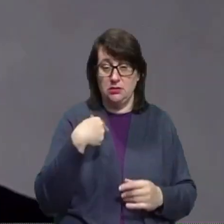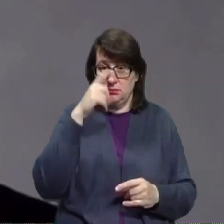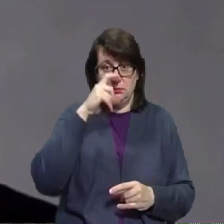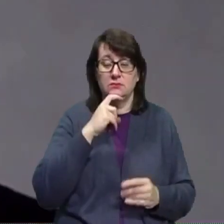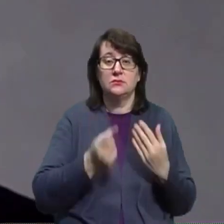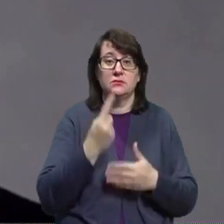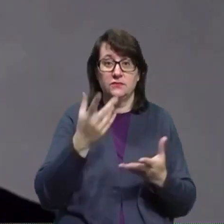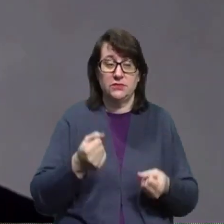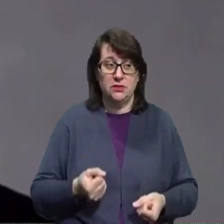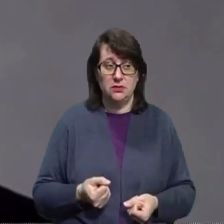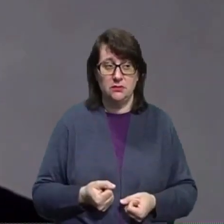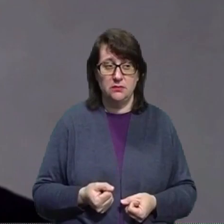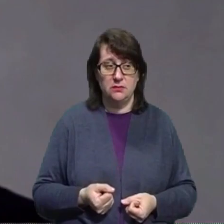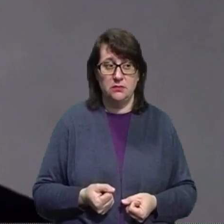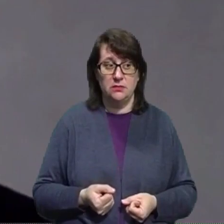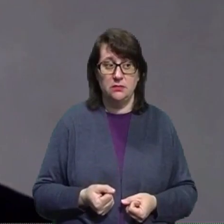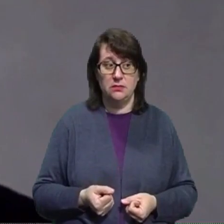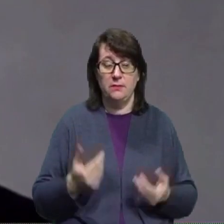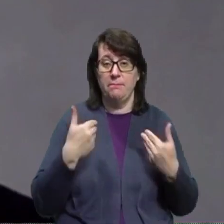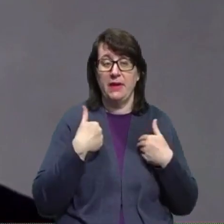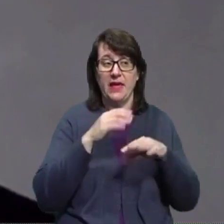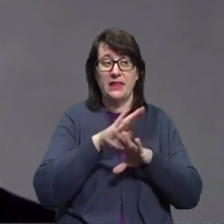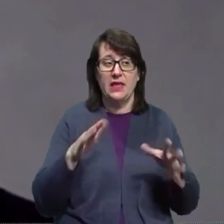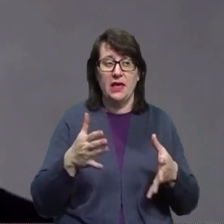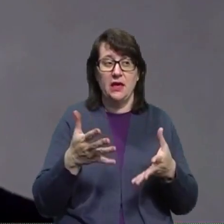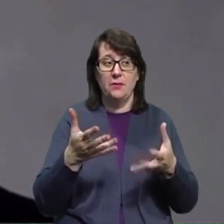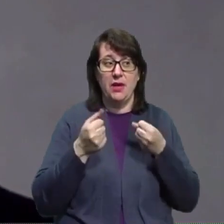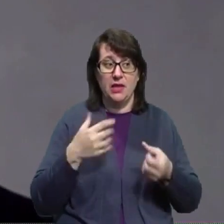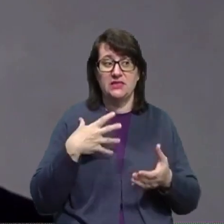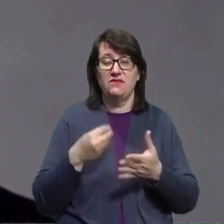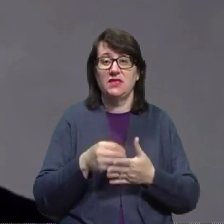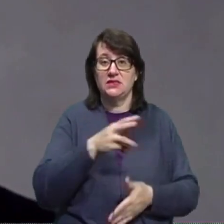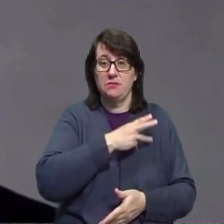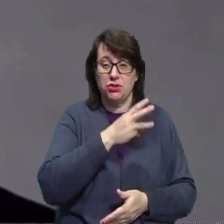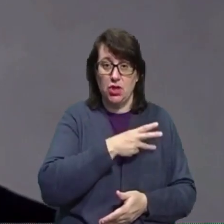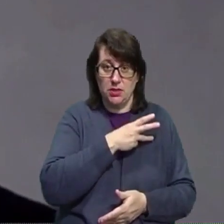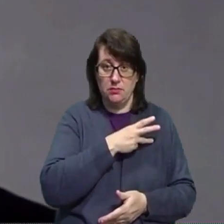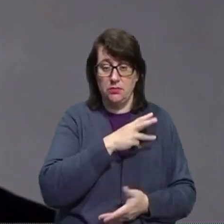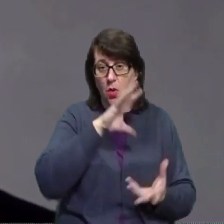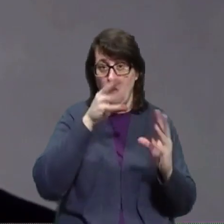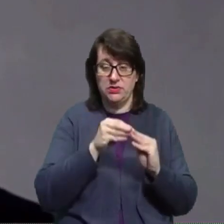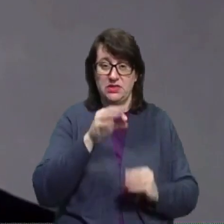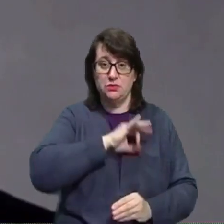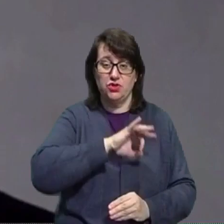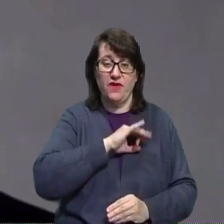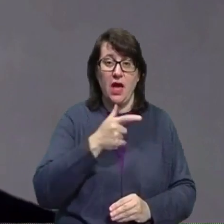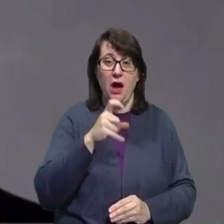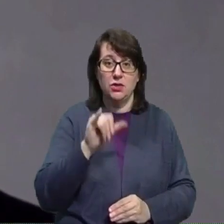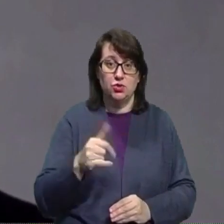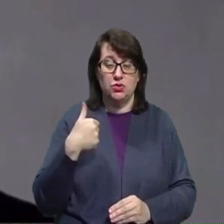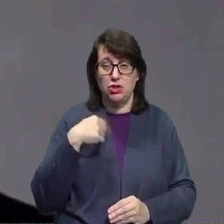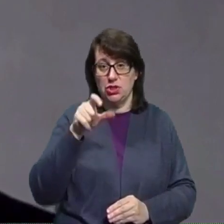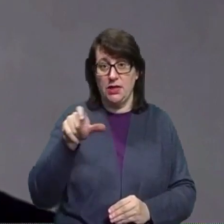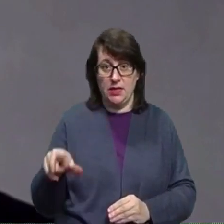Ми не беремо за власним бажанням обсяги споживання газу у наших клієнтів.